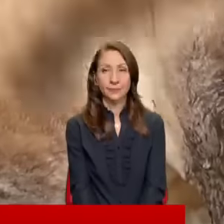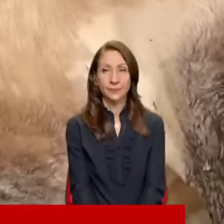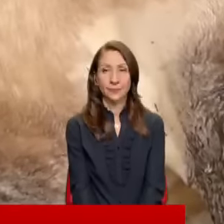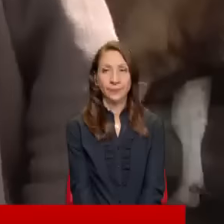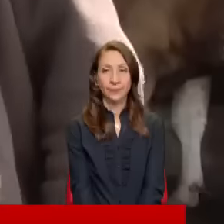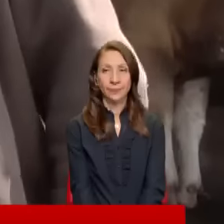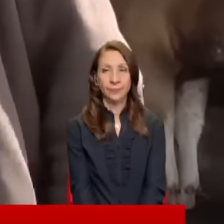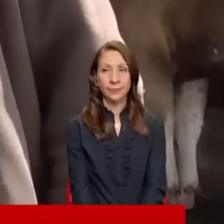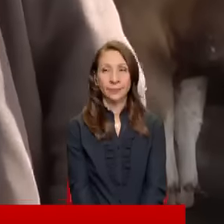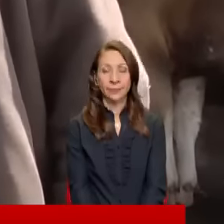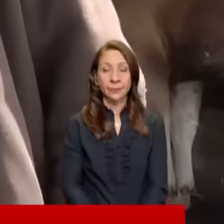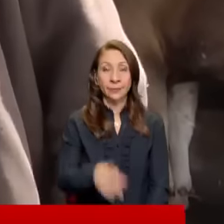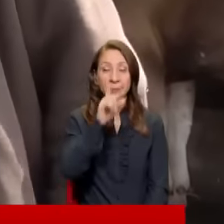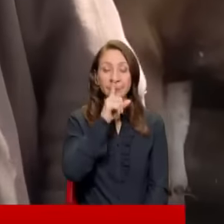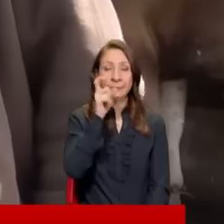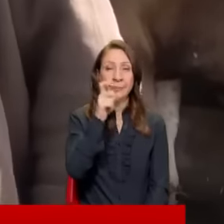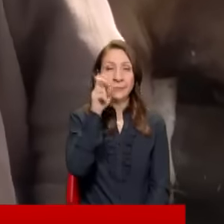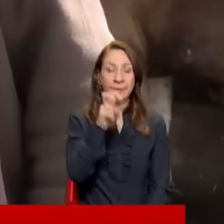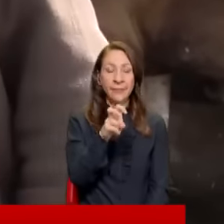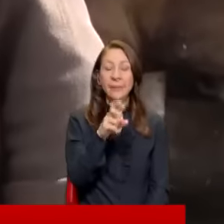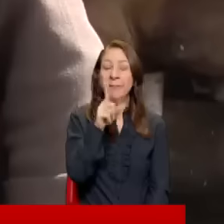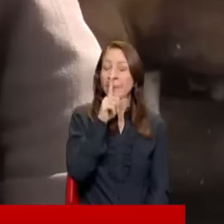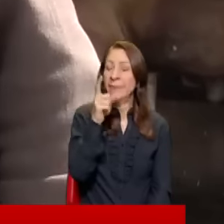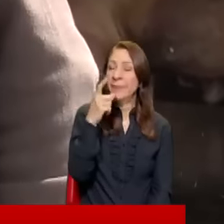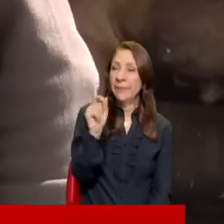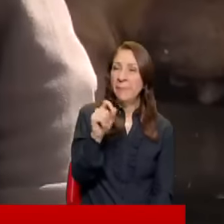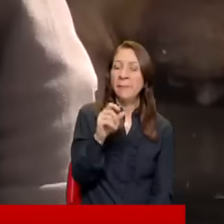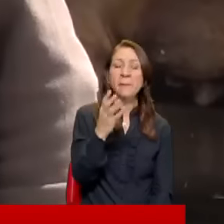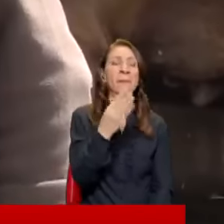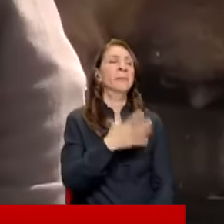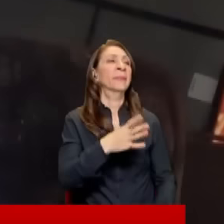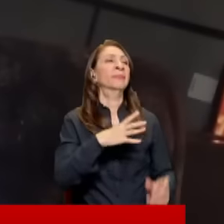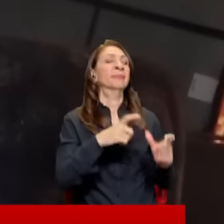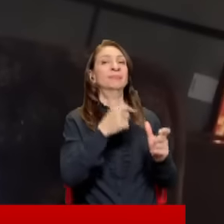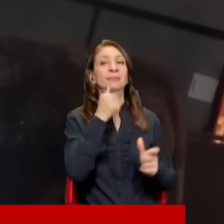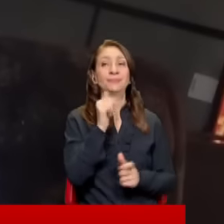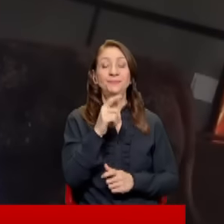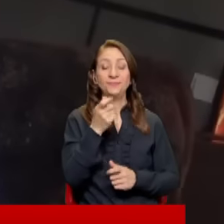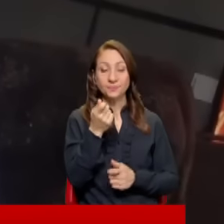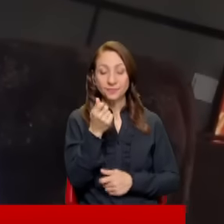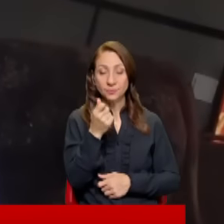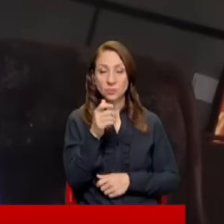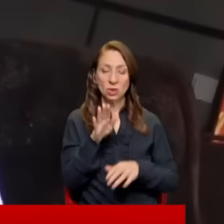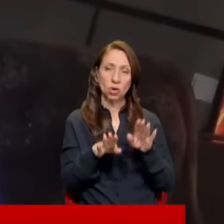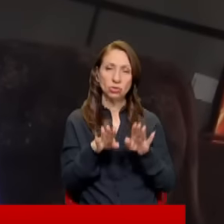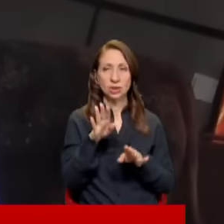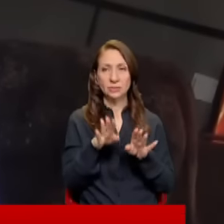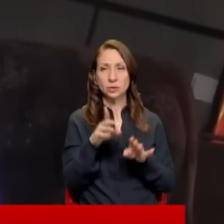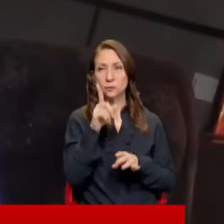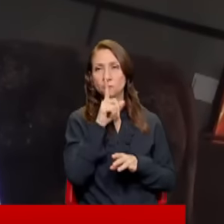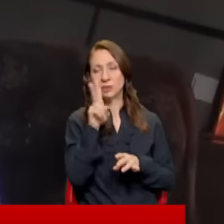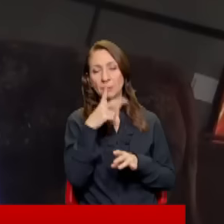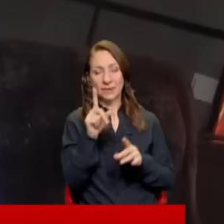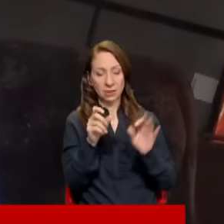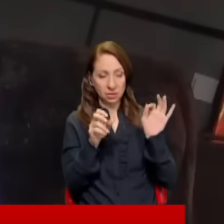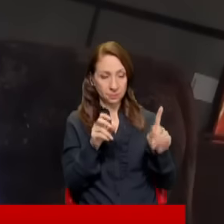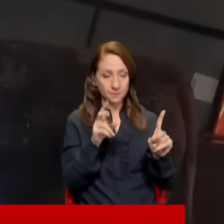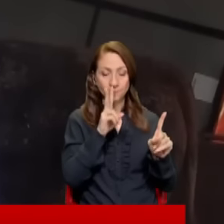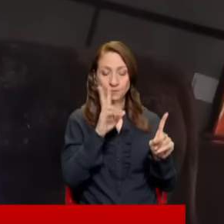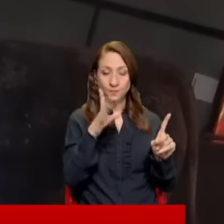değil 198 190 190 çok itiyorsun şükür abi ya fiyatlarımız ortalama 120.000